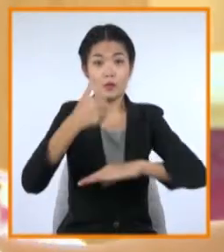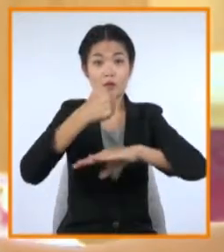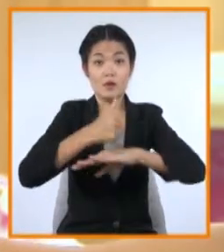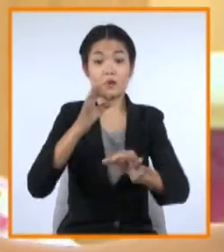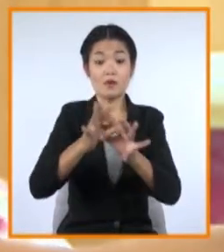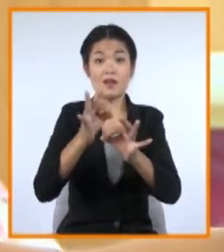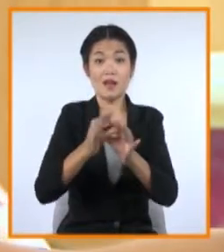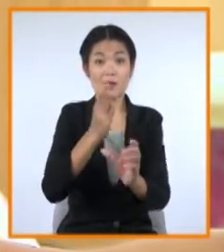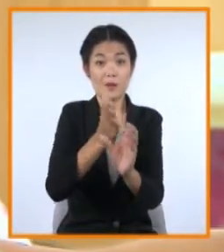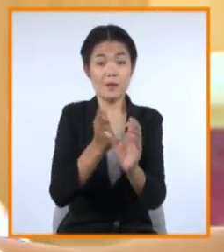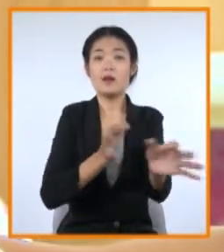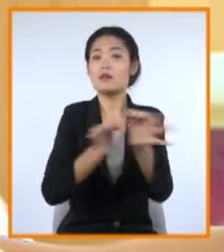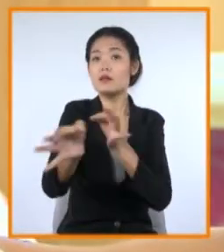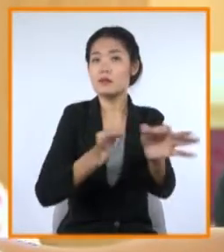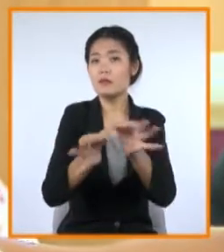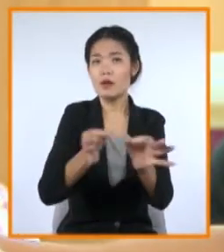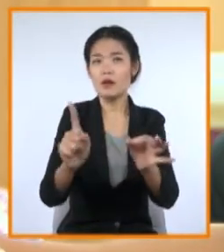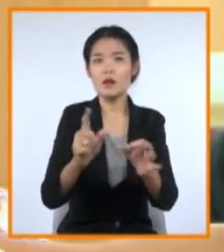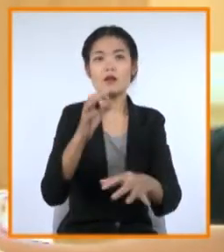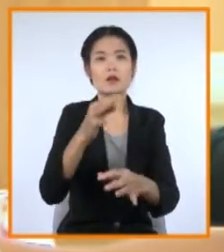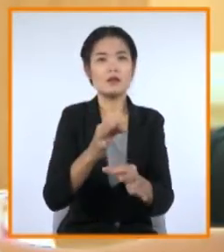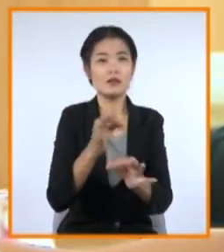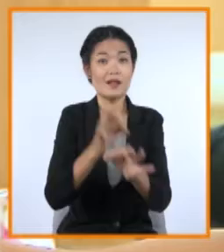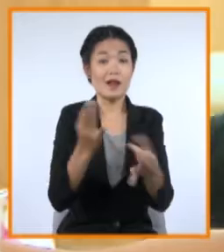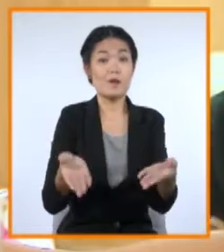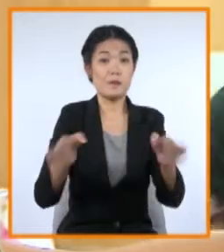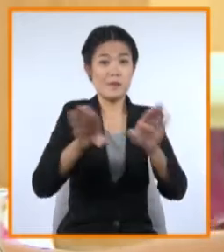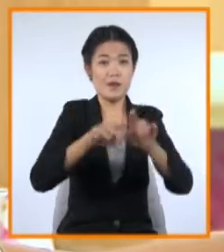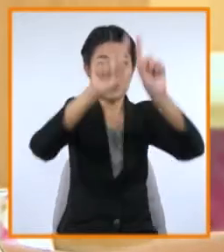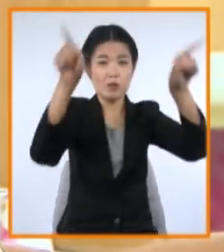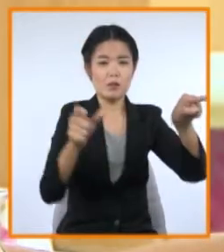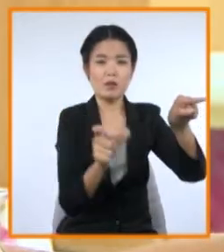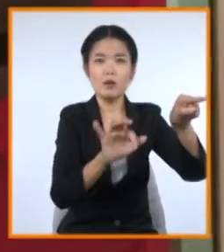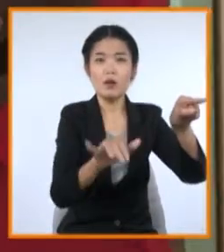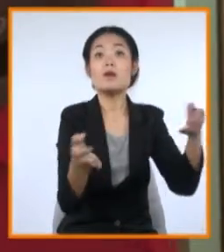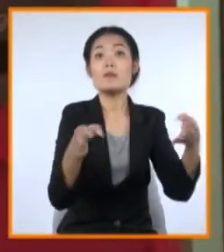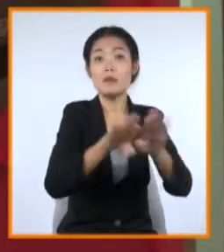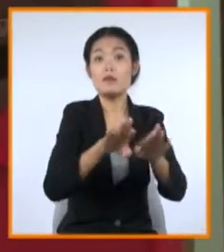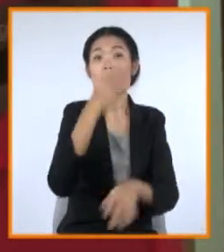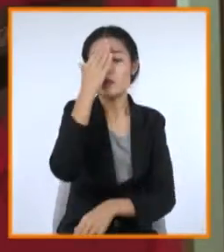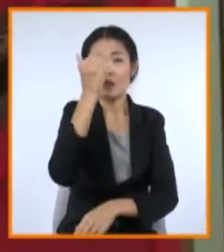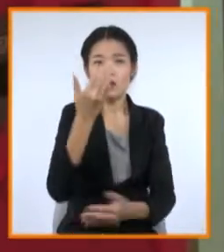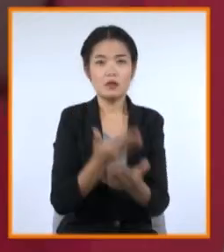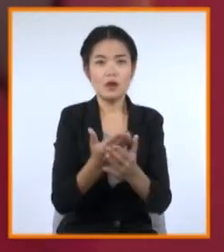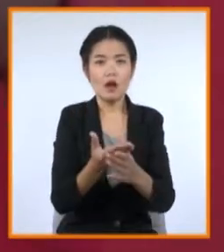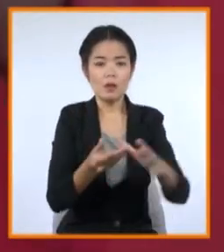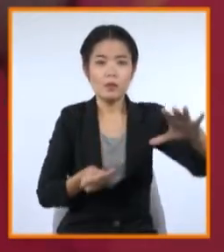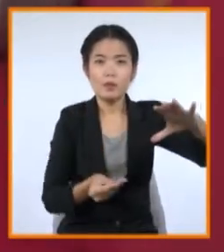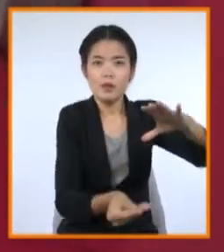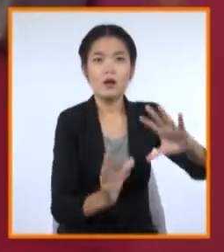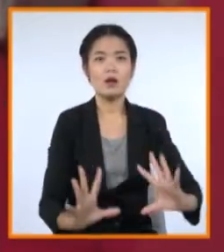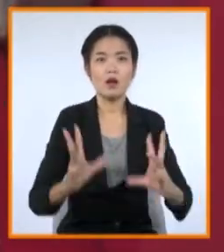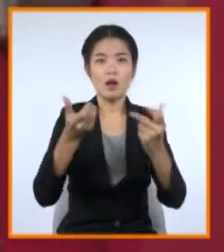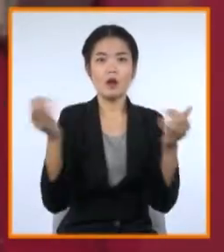การธนาคารออมสินที่แจ้งธนาคารจะเป็นต้องปิดให้บริการตู้ ATM บางส่วนเป็นการชั่วคราวหลังพบเงินที่ใส่ในเครื่อง ATM หาย